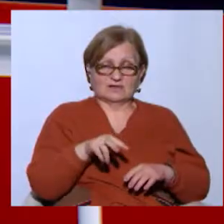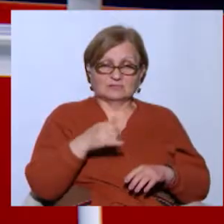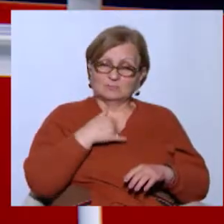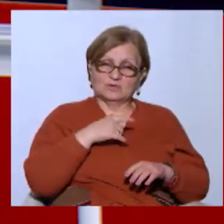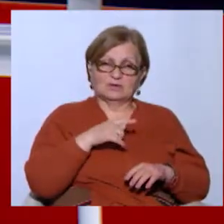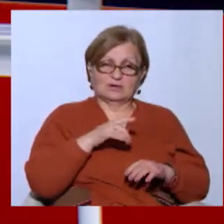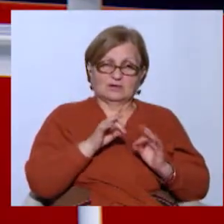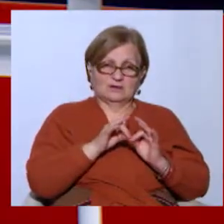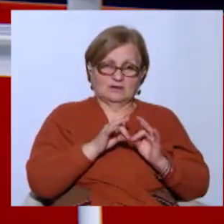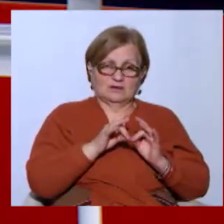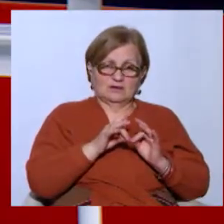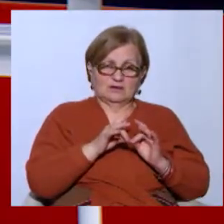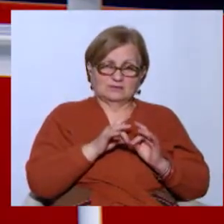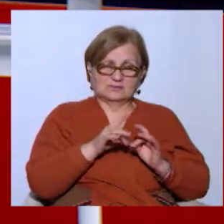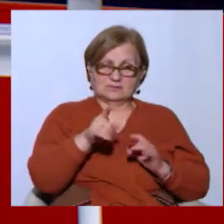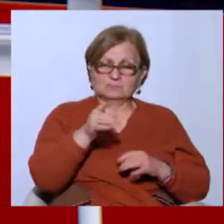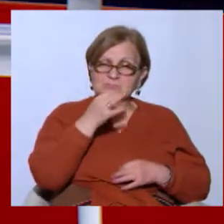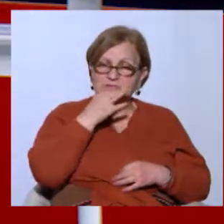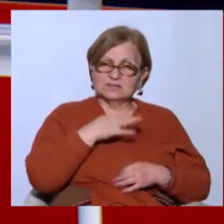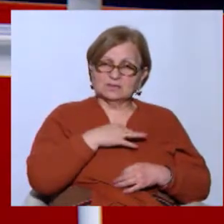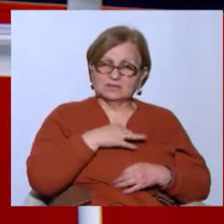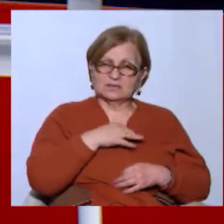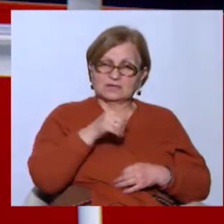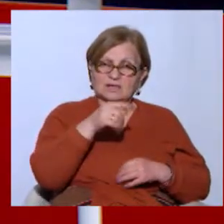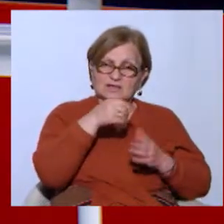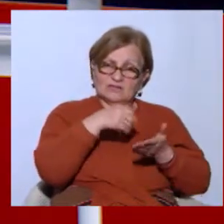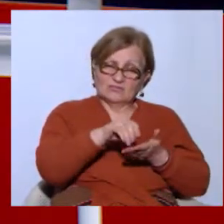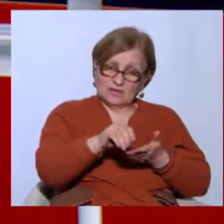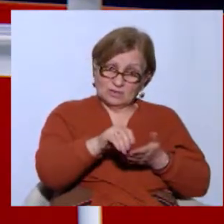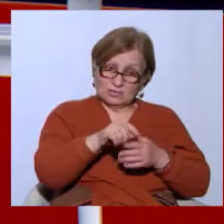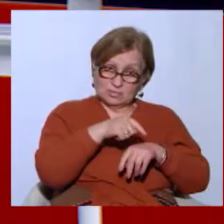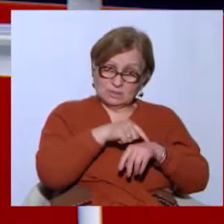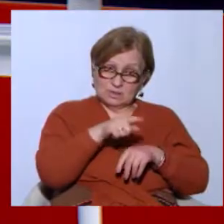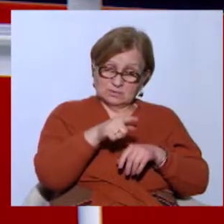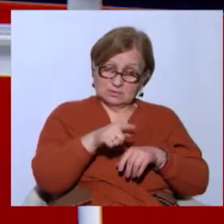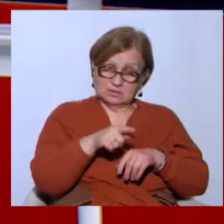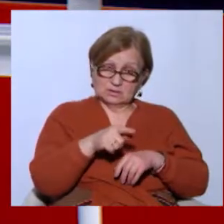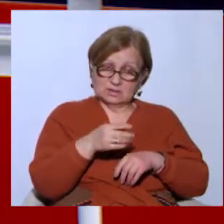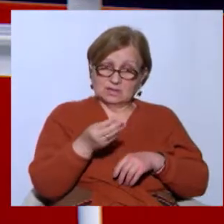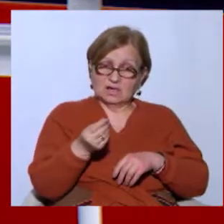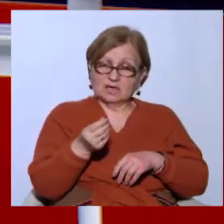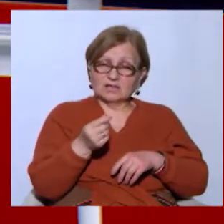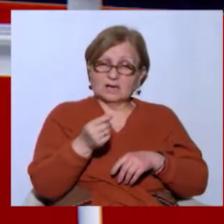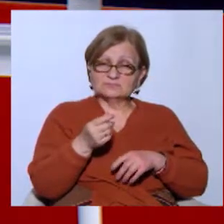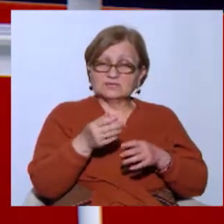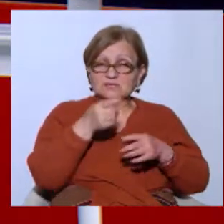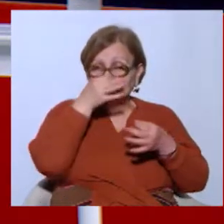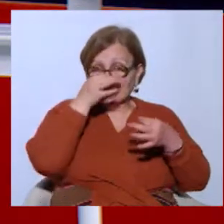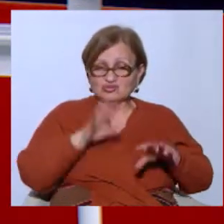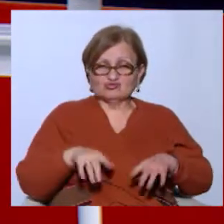ლარი. თქვენ უნდა მითხრათ, მე რო ვიყიდო ეს საათი, რამდენი მეკუთნის